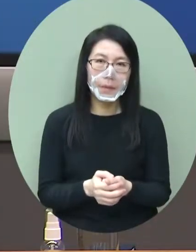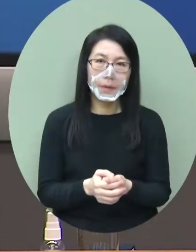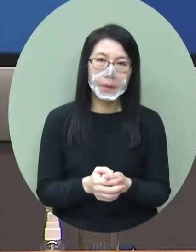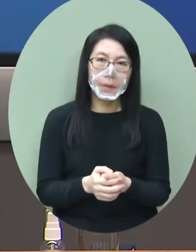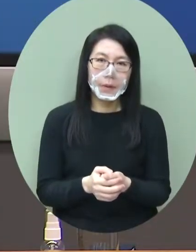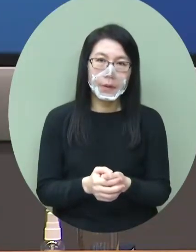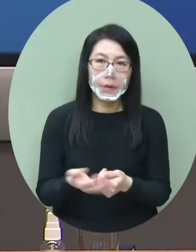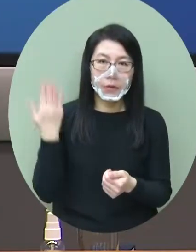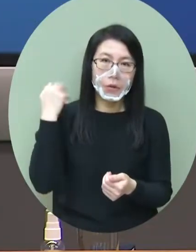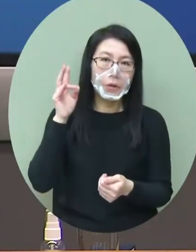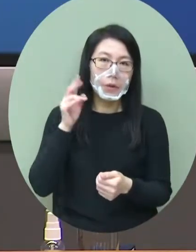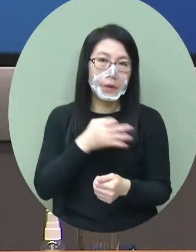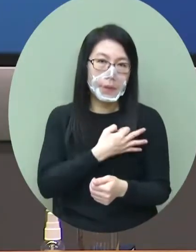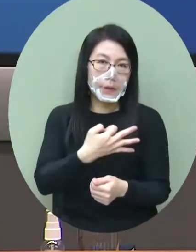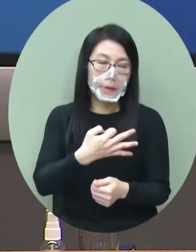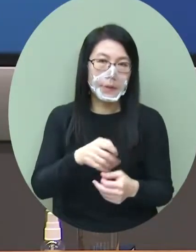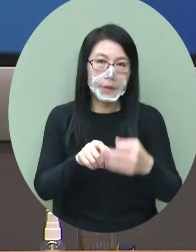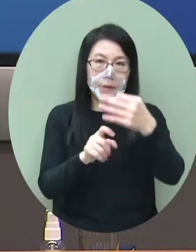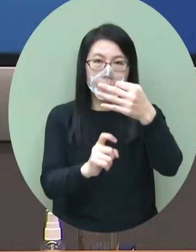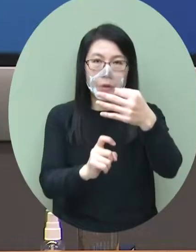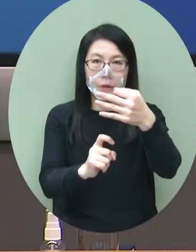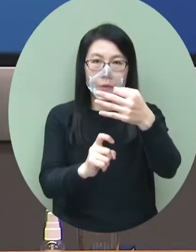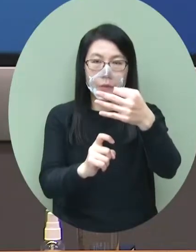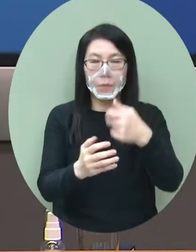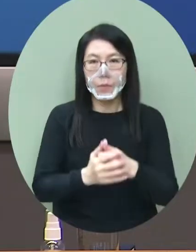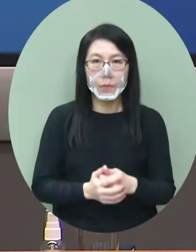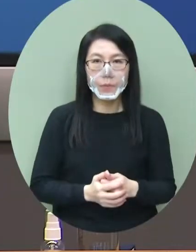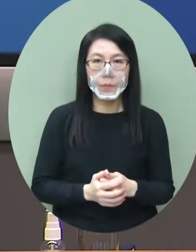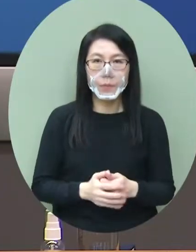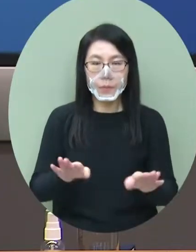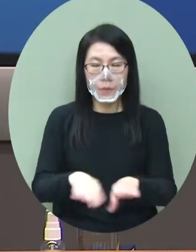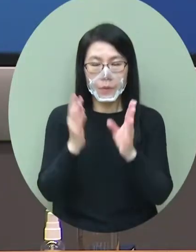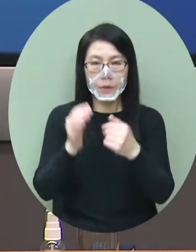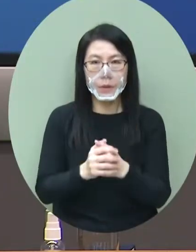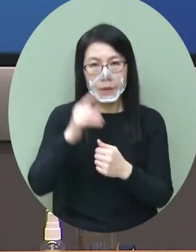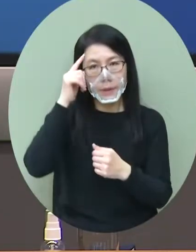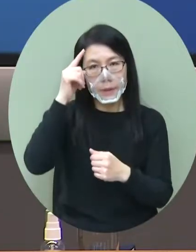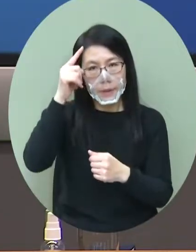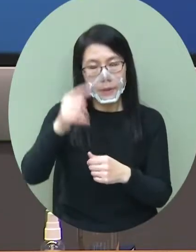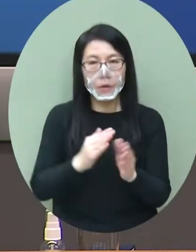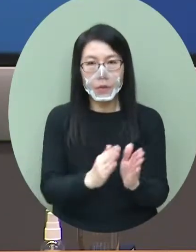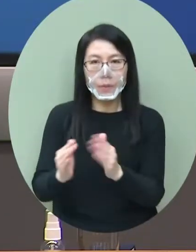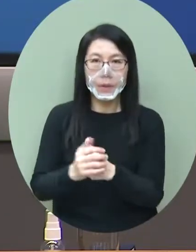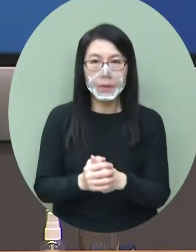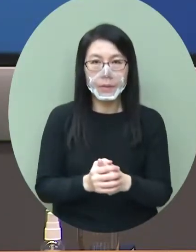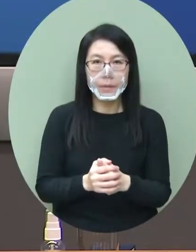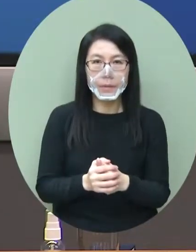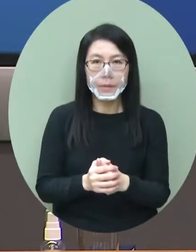经在上个星期三，也就是3月9号，开始呢是每天安